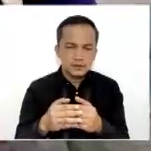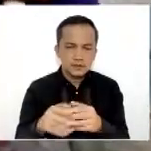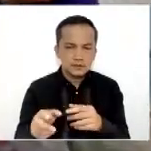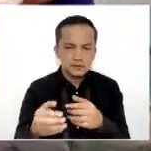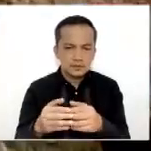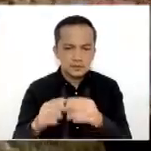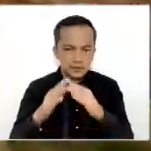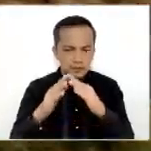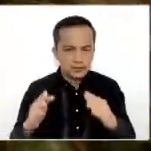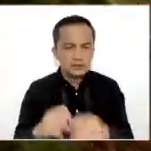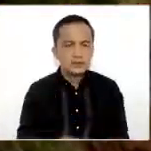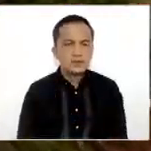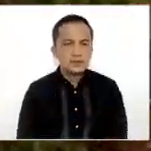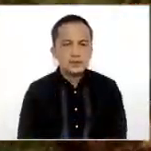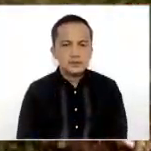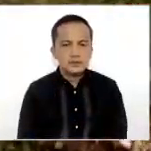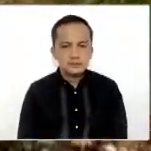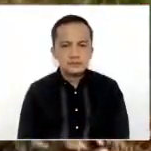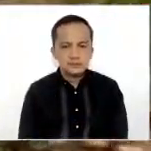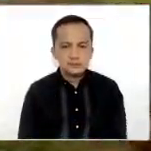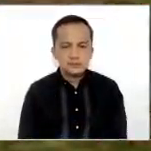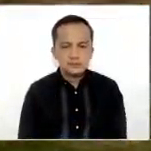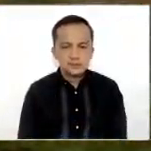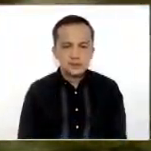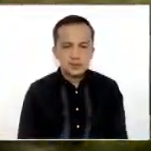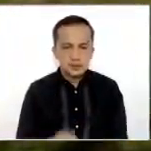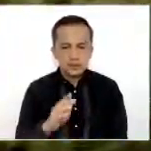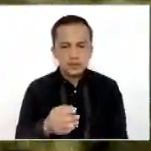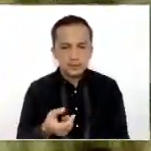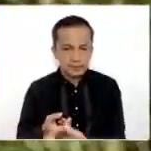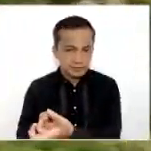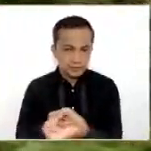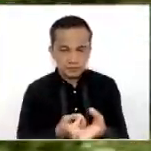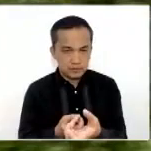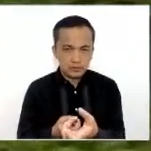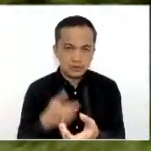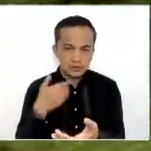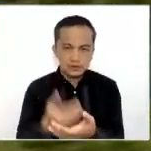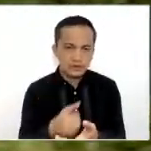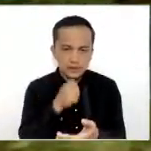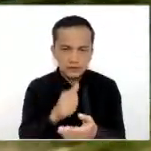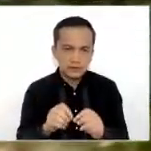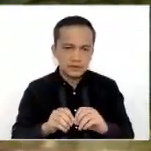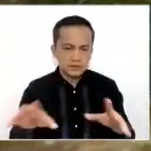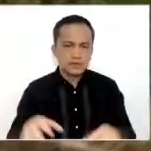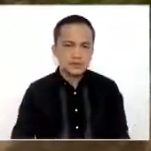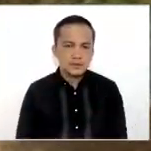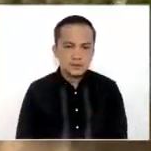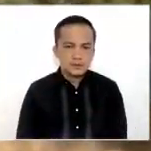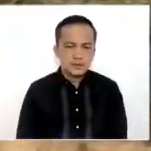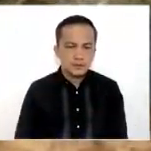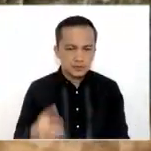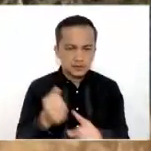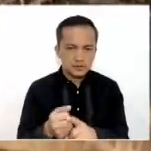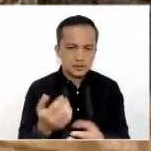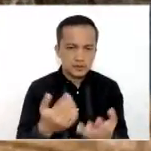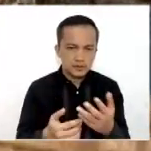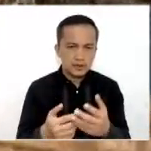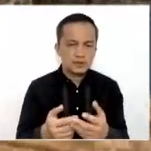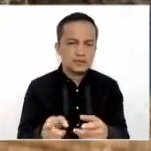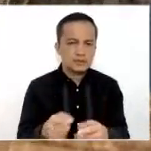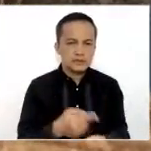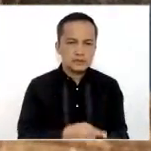kanilang mga bahay. Dumating naman ang mga bumbero para apulahin ang sulog kaya't hindi na ito kumalat. Epekto pa rin ang wildfire ng matinding